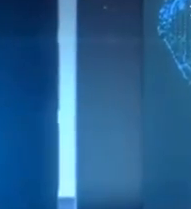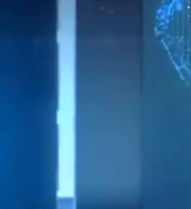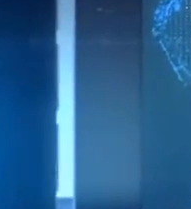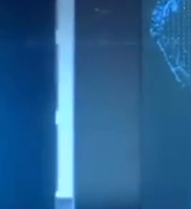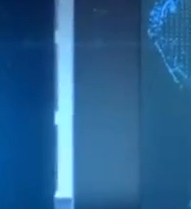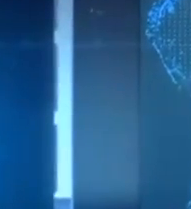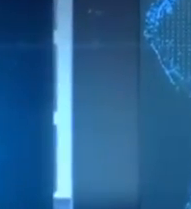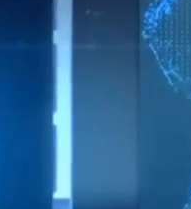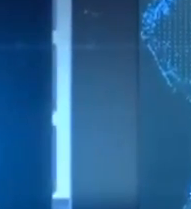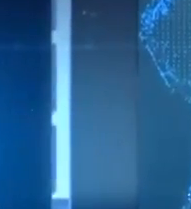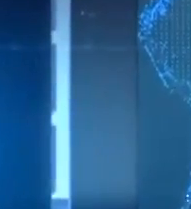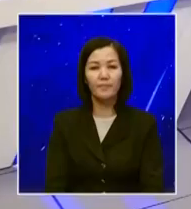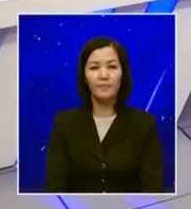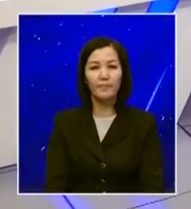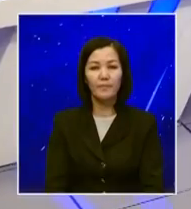қаласынан.